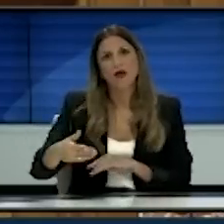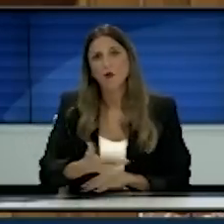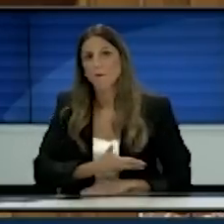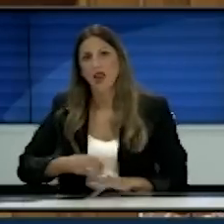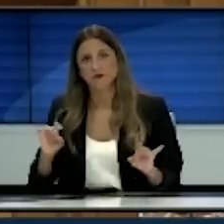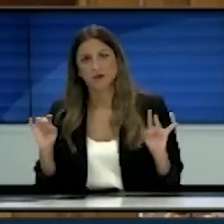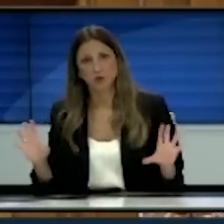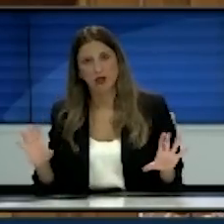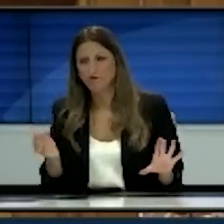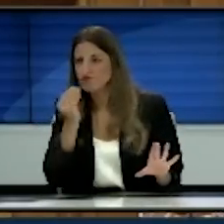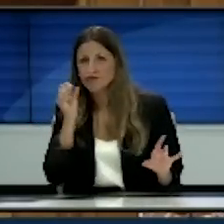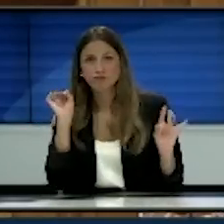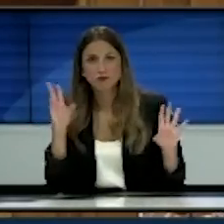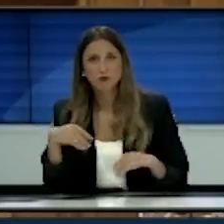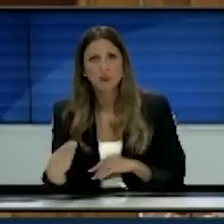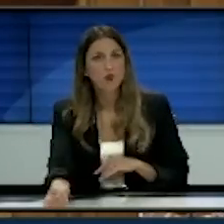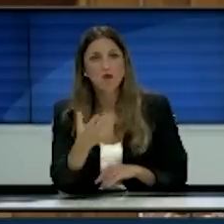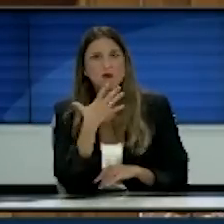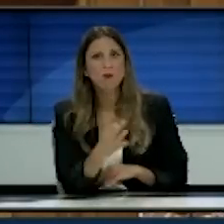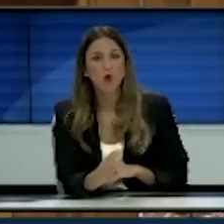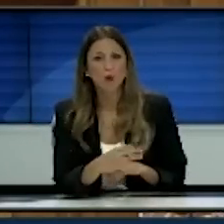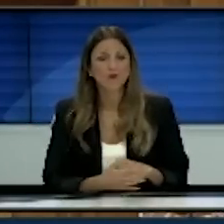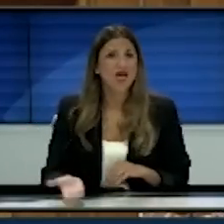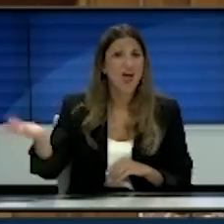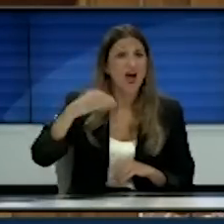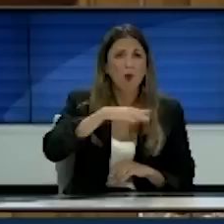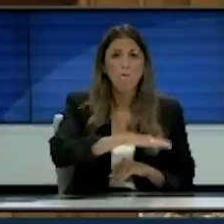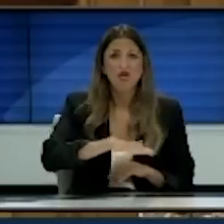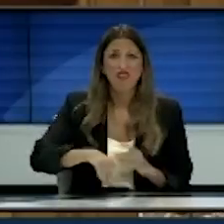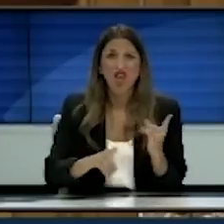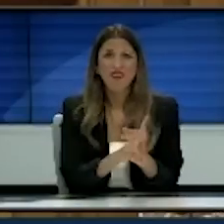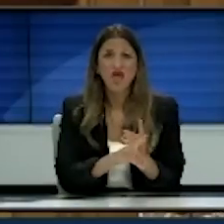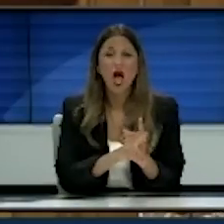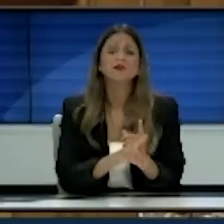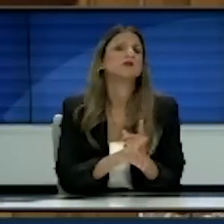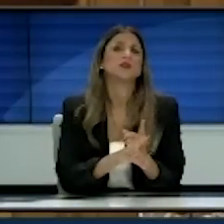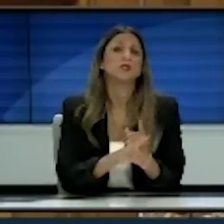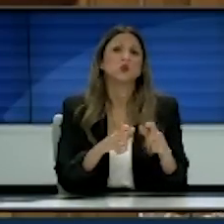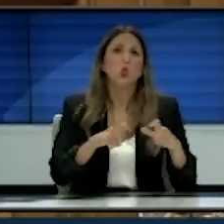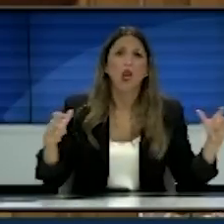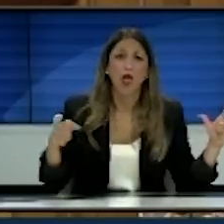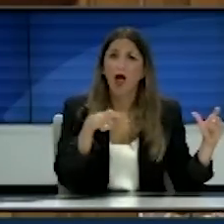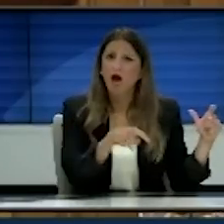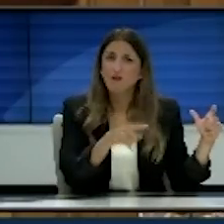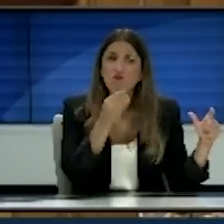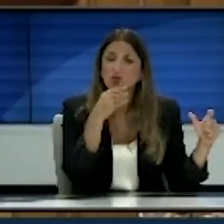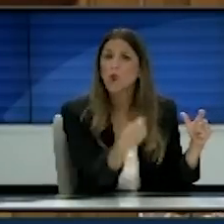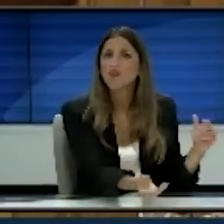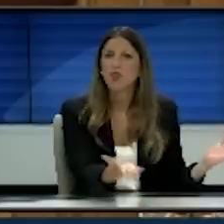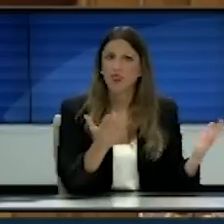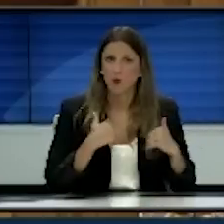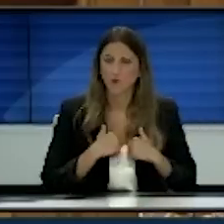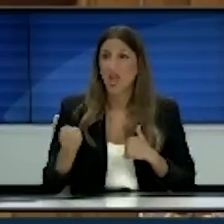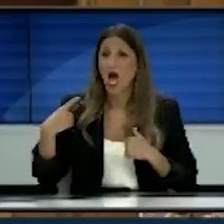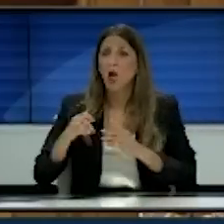Χώρια που εξαιρείται από το πρόγραμμα τα παιδιά στα ειδικά σχολεία. διαφημίζετε νέες θέσεις